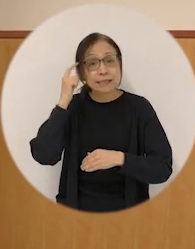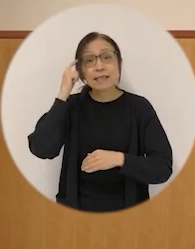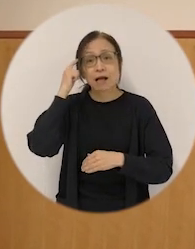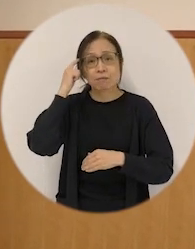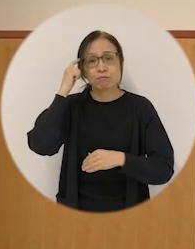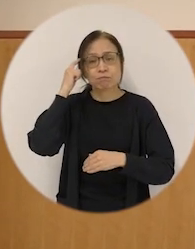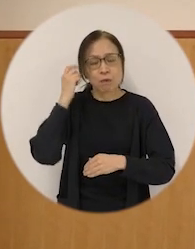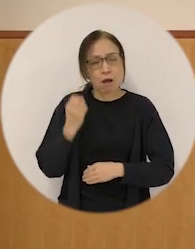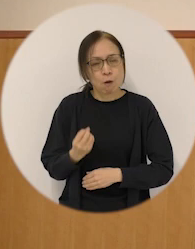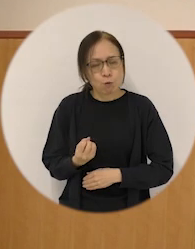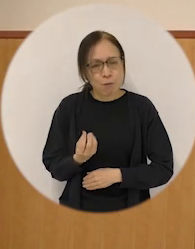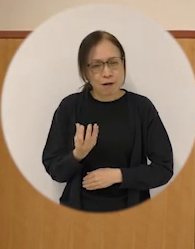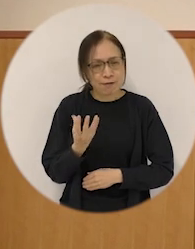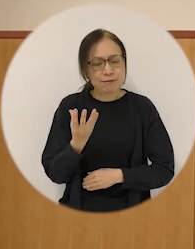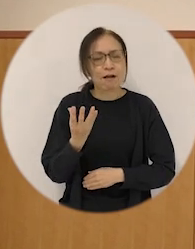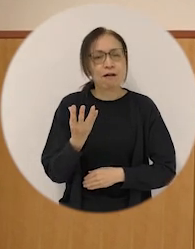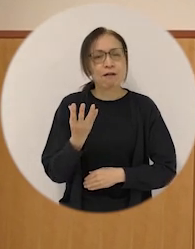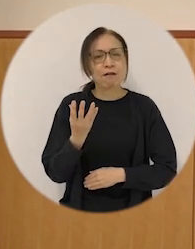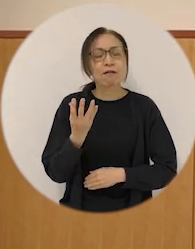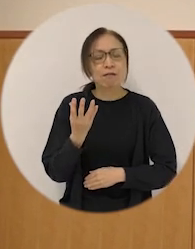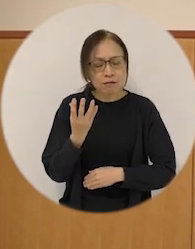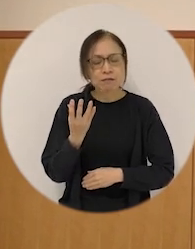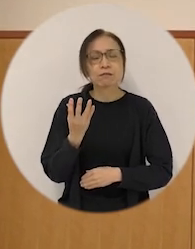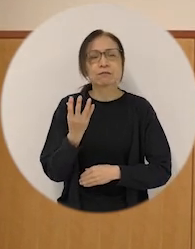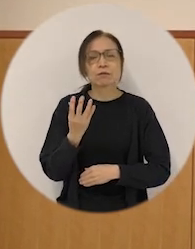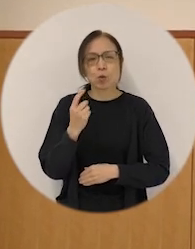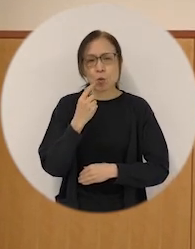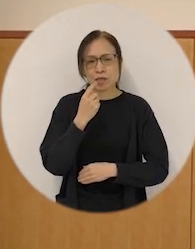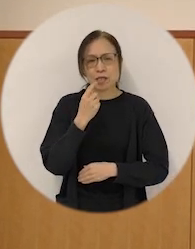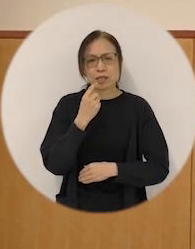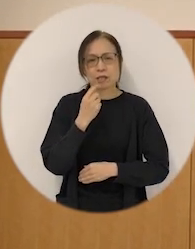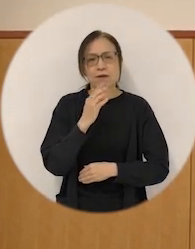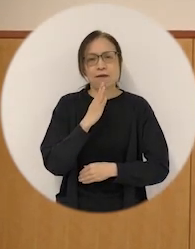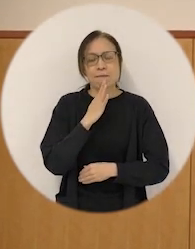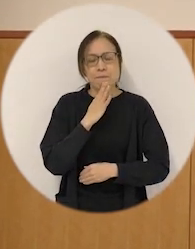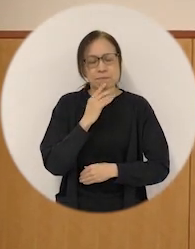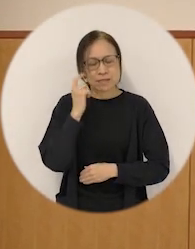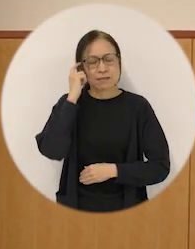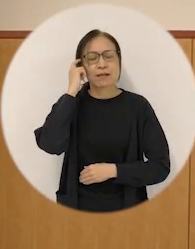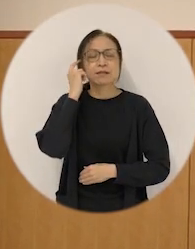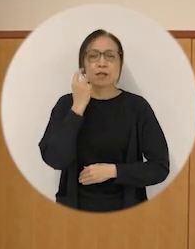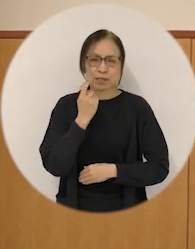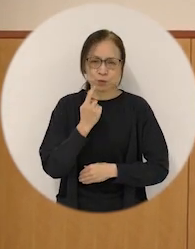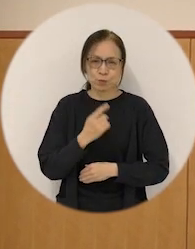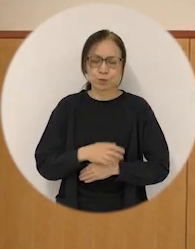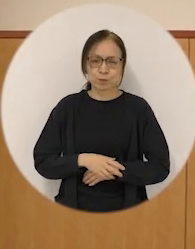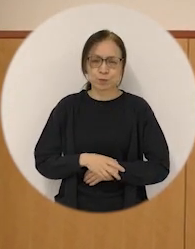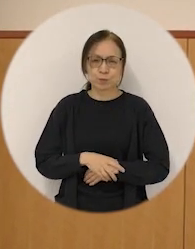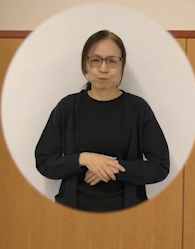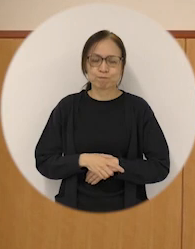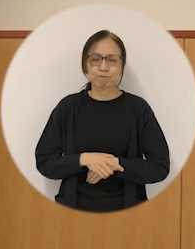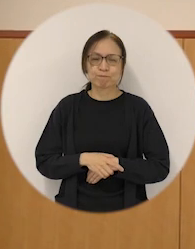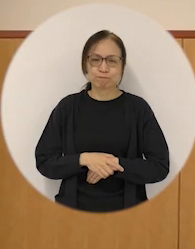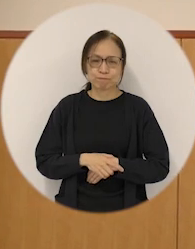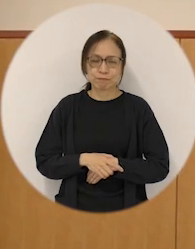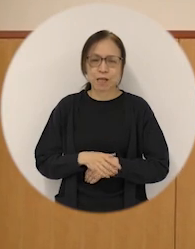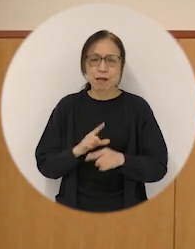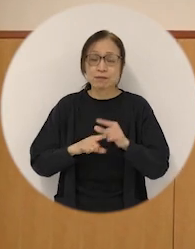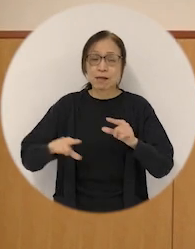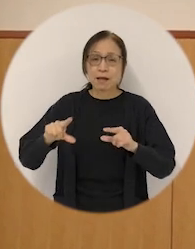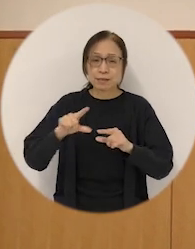生まれてきたというふうに私は実感をしておりますので、さらにそれがですね、今